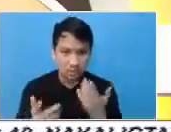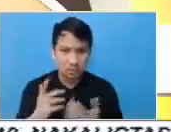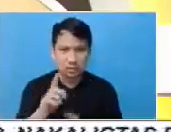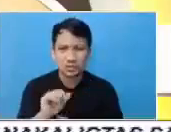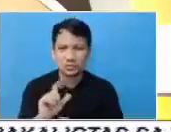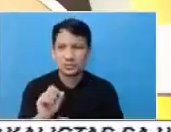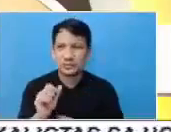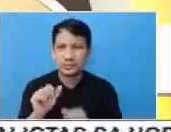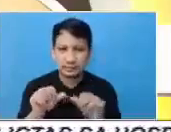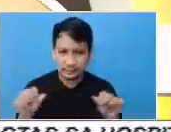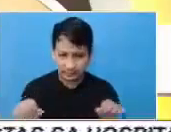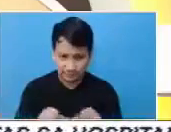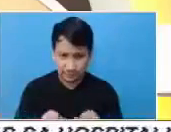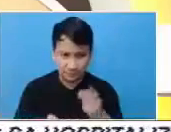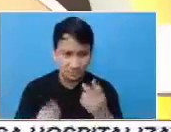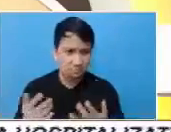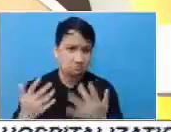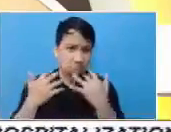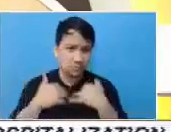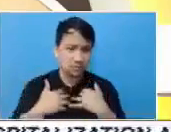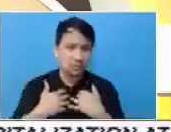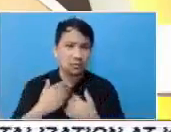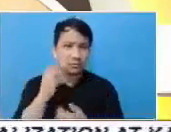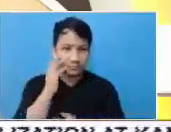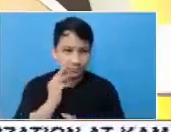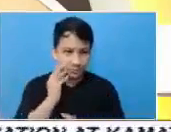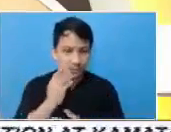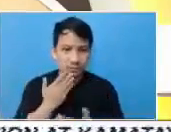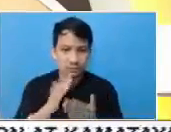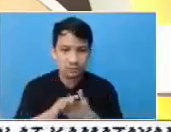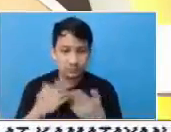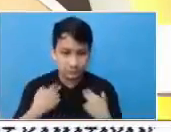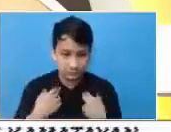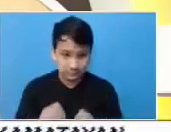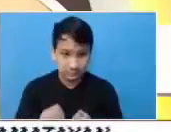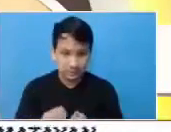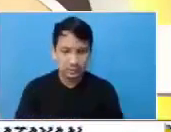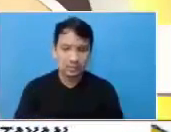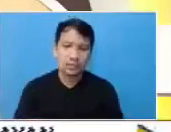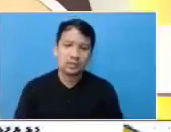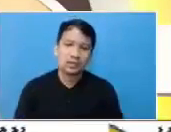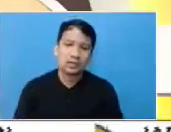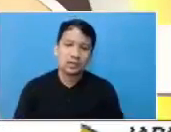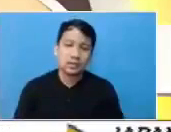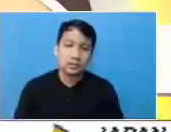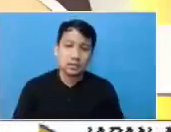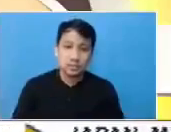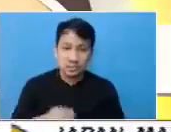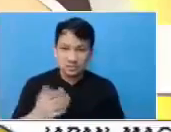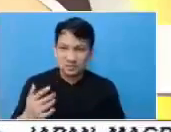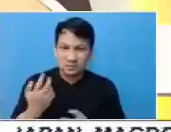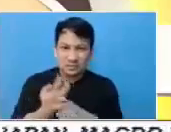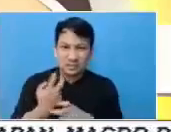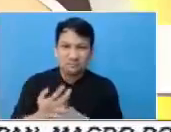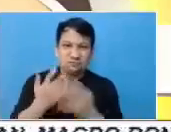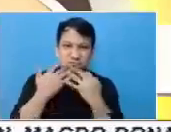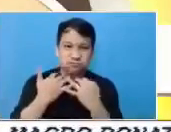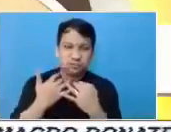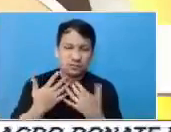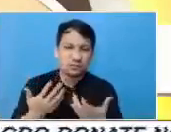ng Batangas, Taal at Tagaytay, o kailangan magdagdag pa sila ng mas kumbaga mas sophisticated na face